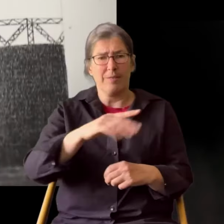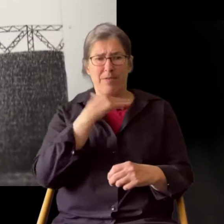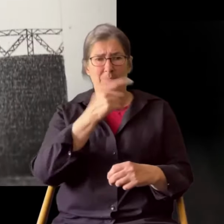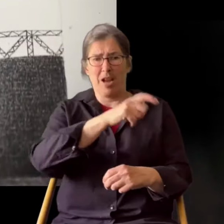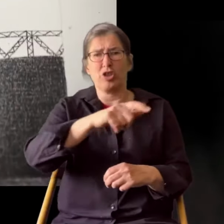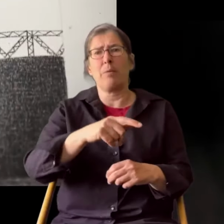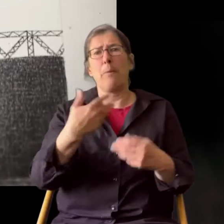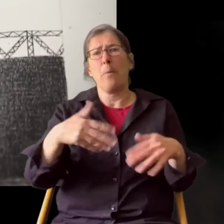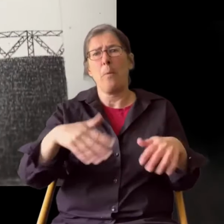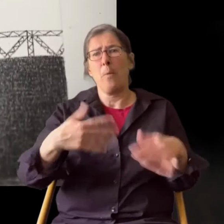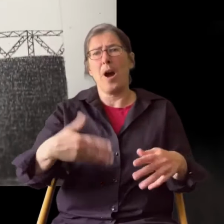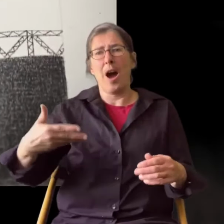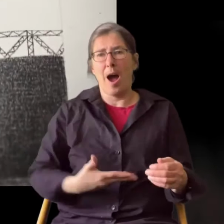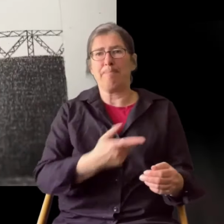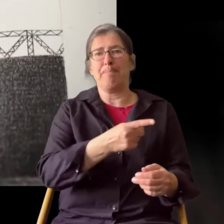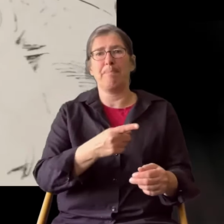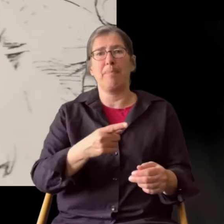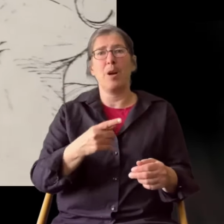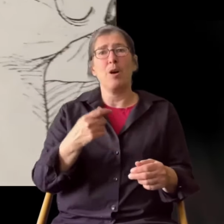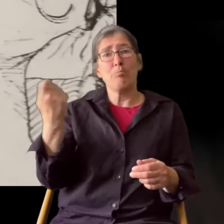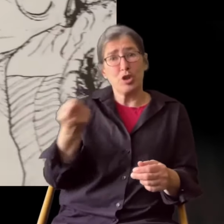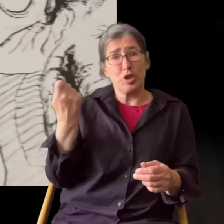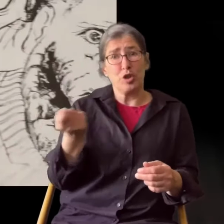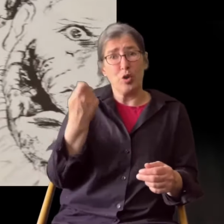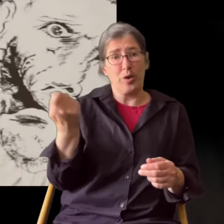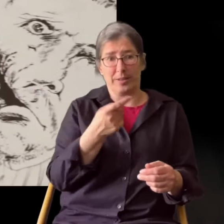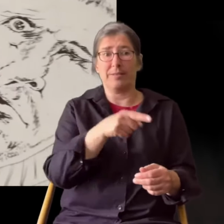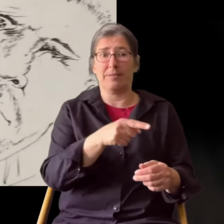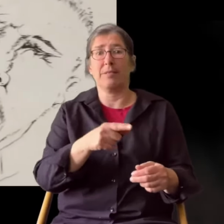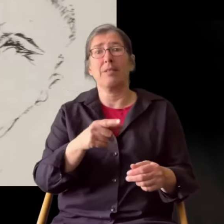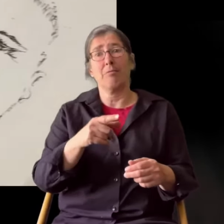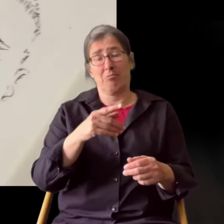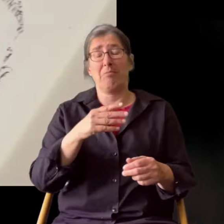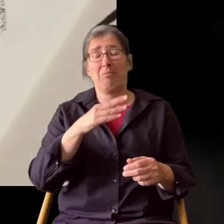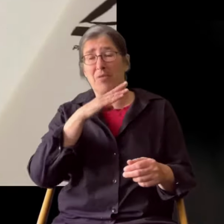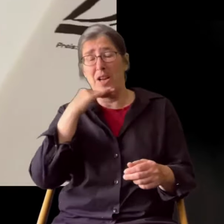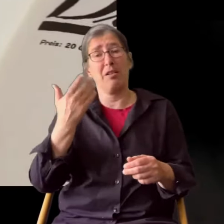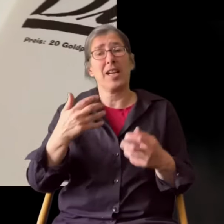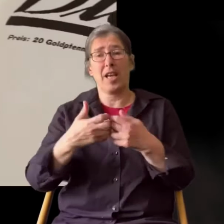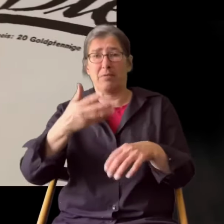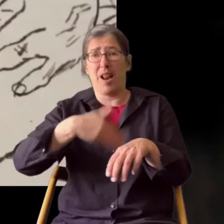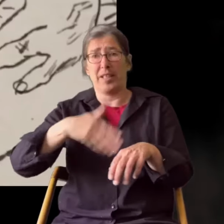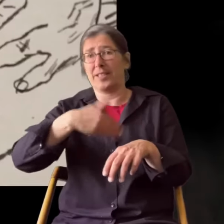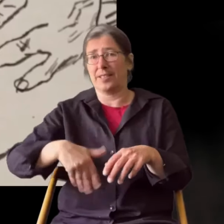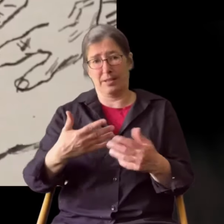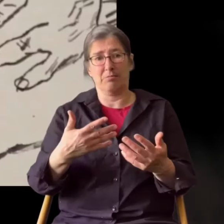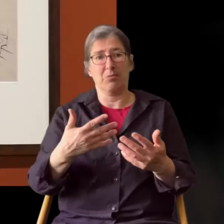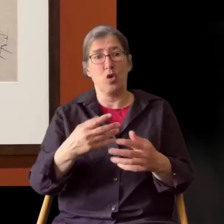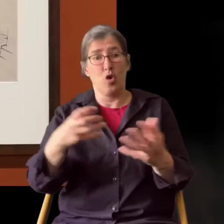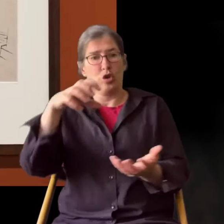Ein Großteil der Menschen lebt in bitterer Armut. Prostituierte und Legionen an Kriegsversehrten prägen das Bild